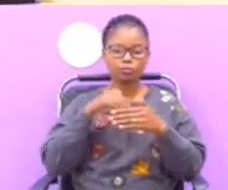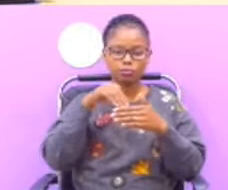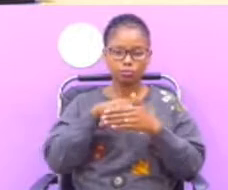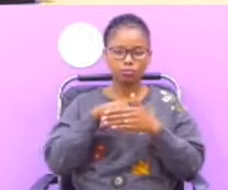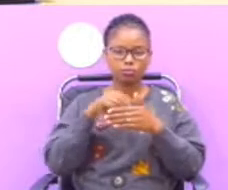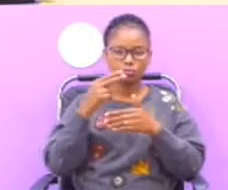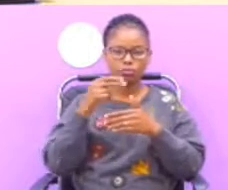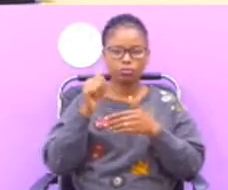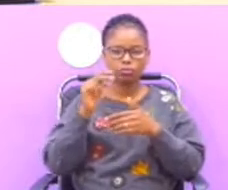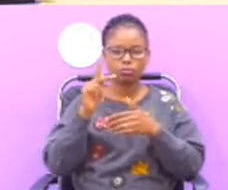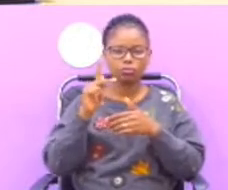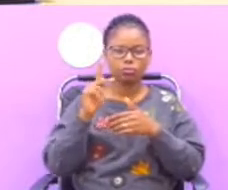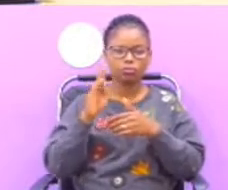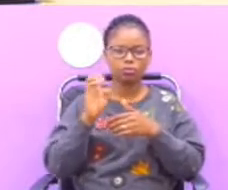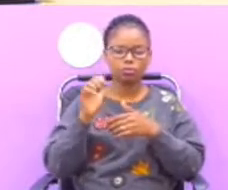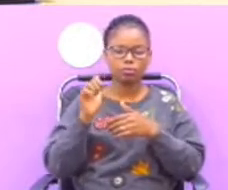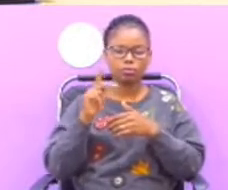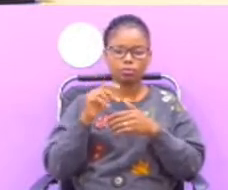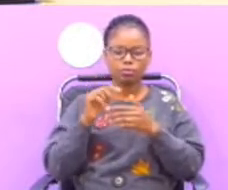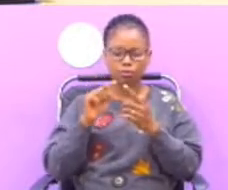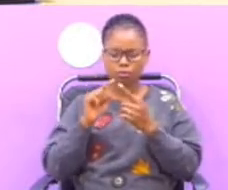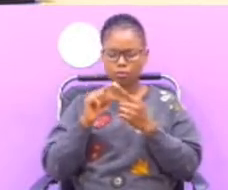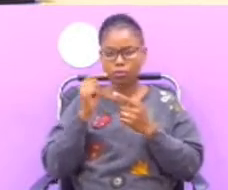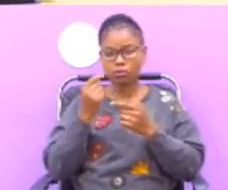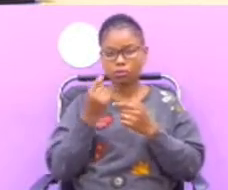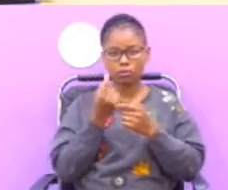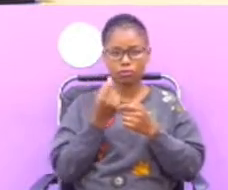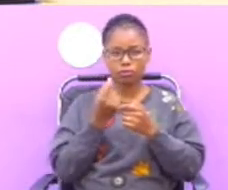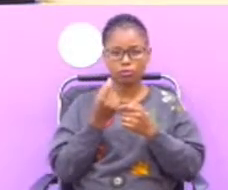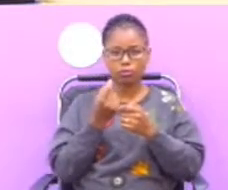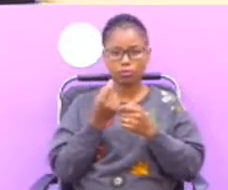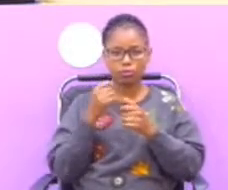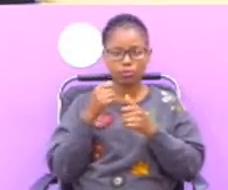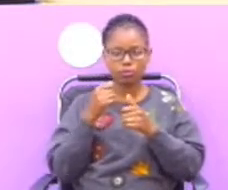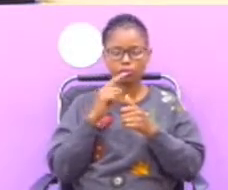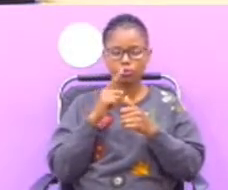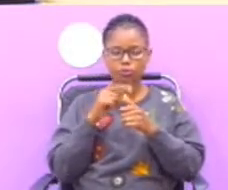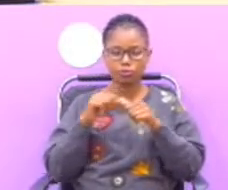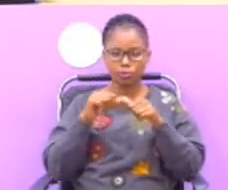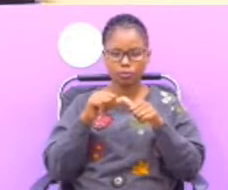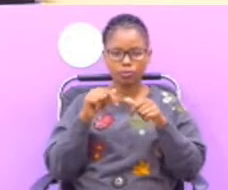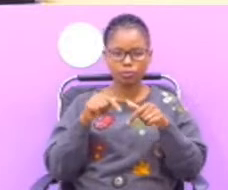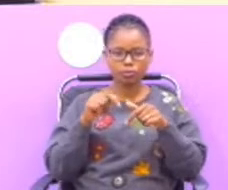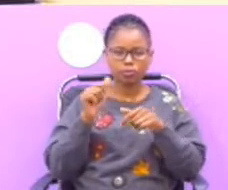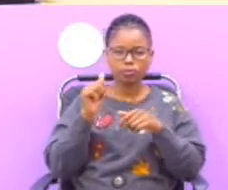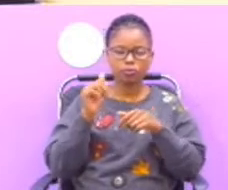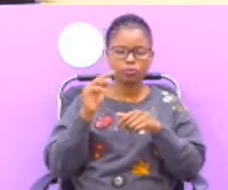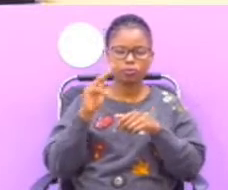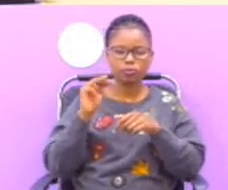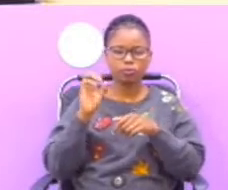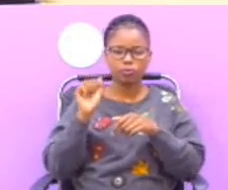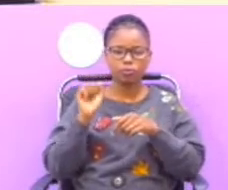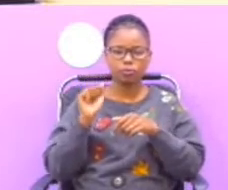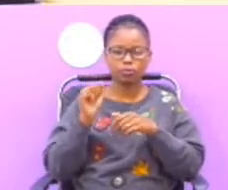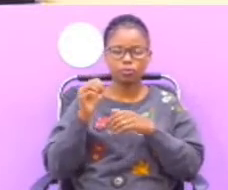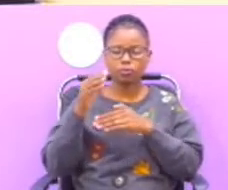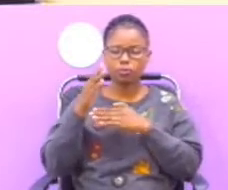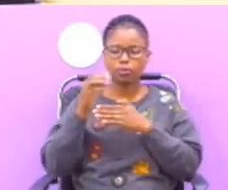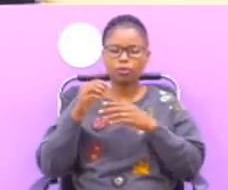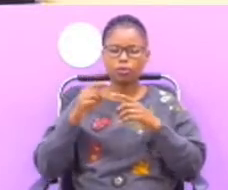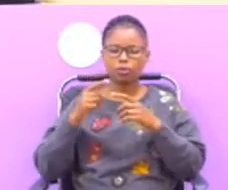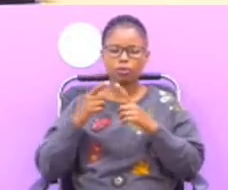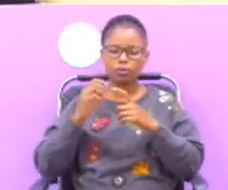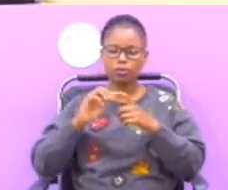kuhutia turahutirie. Kwendaga tuingire thiini wa Amos kenda kamuraini ka mbere. Nayo ni nguhoyaga Ngai atwitikirie na